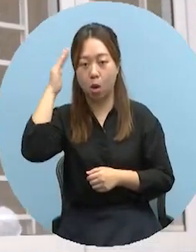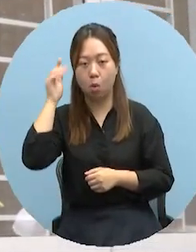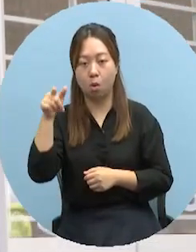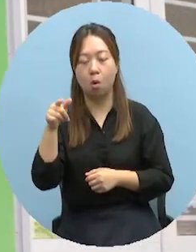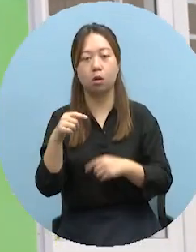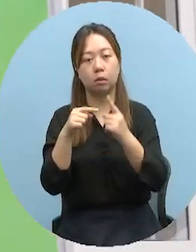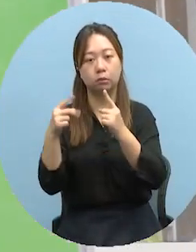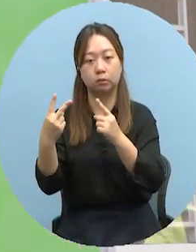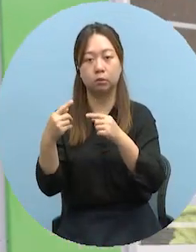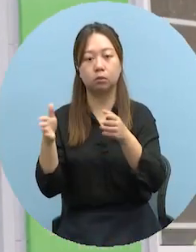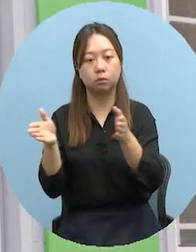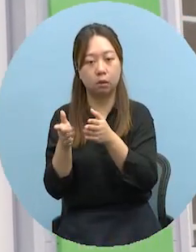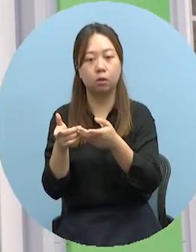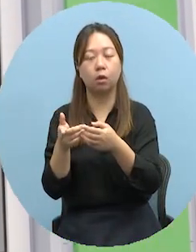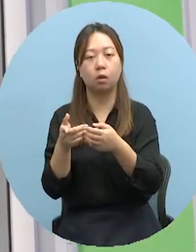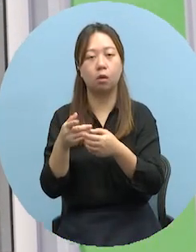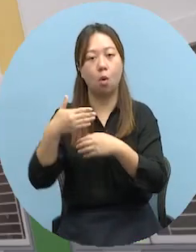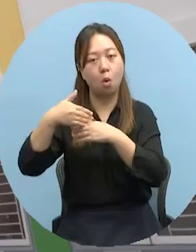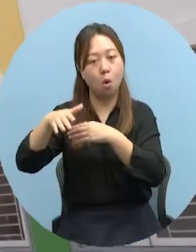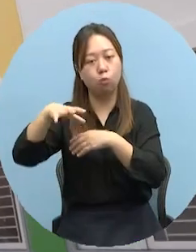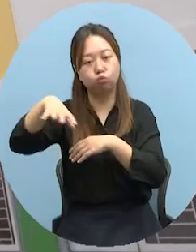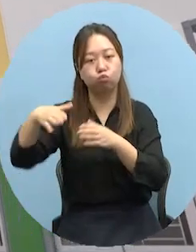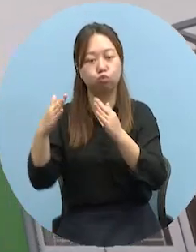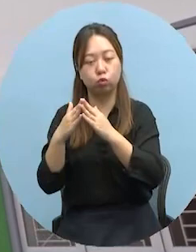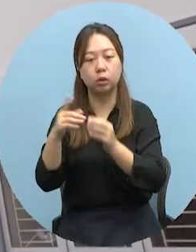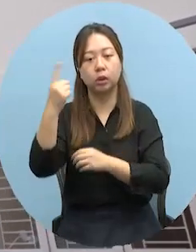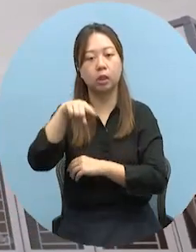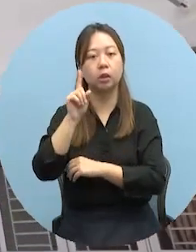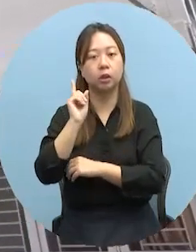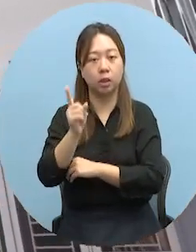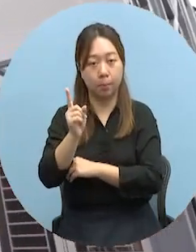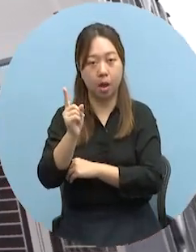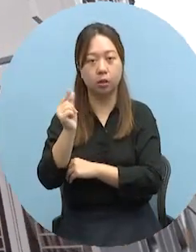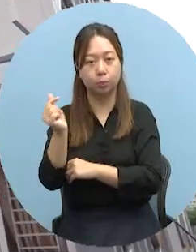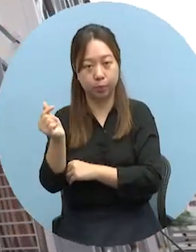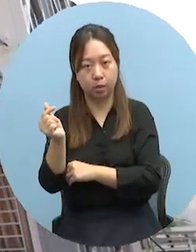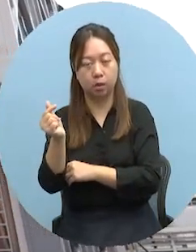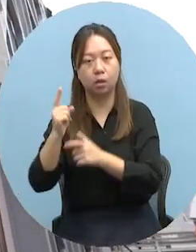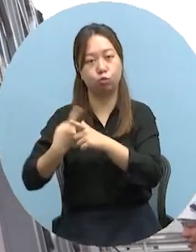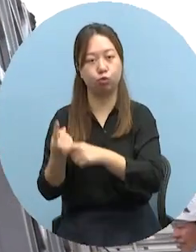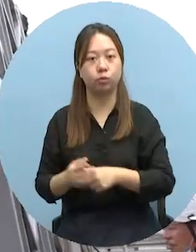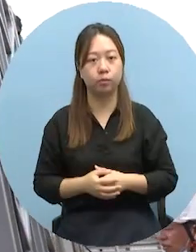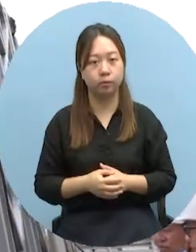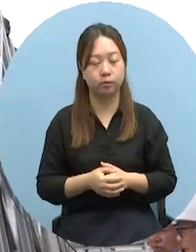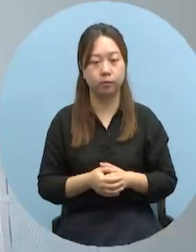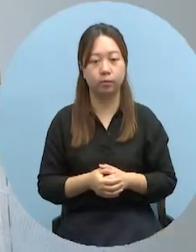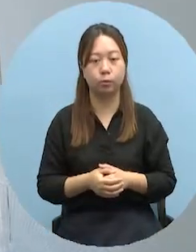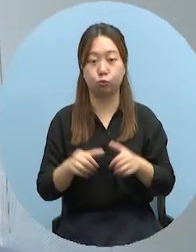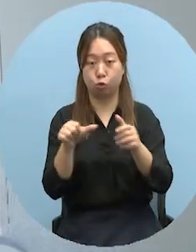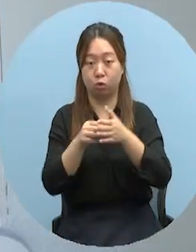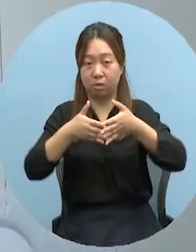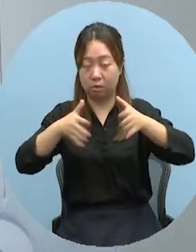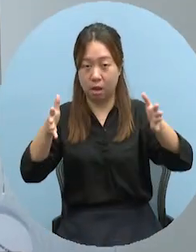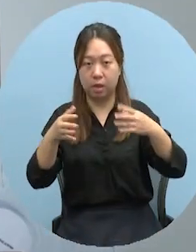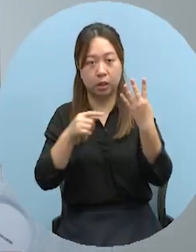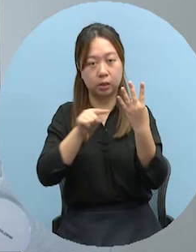最小的單位是市區啦，但是都是1110元一個月嘅。最大的四五人單位